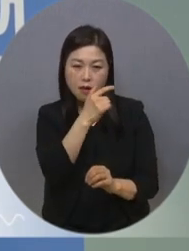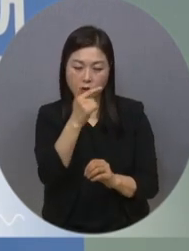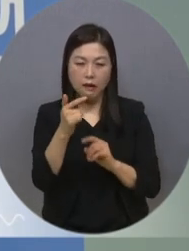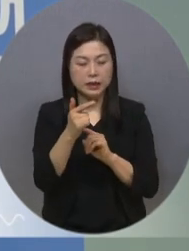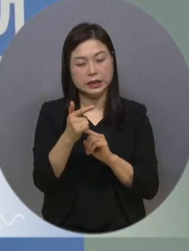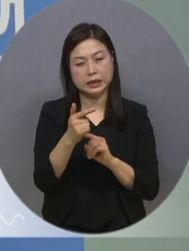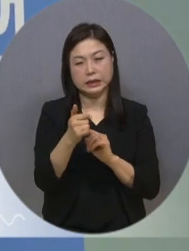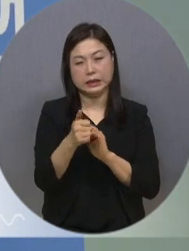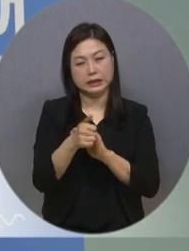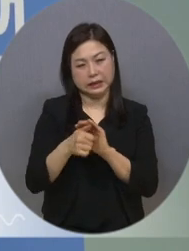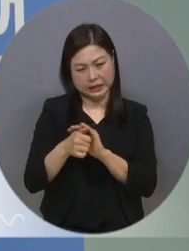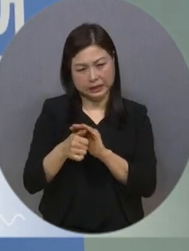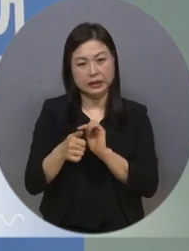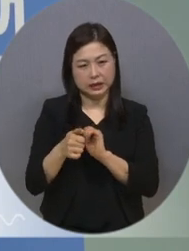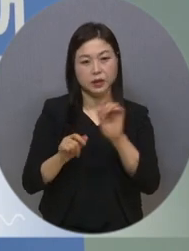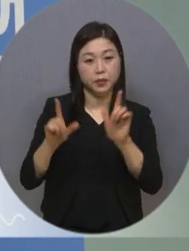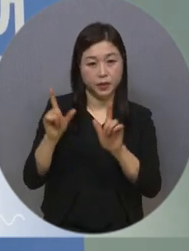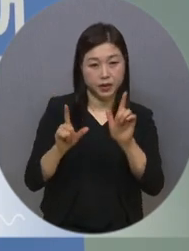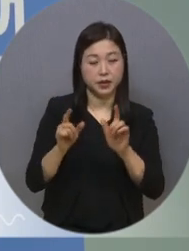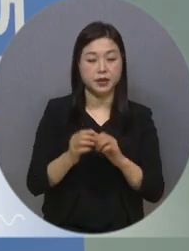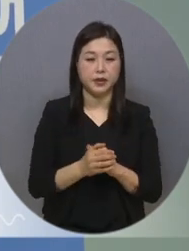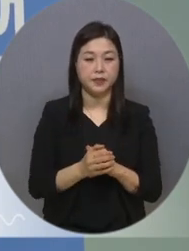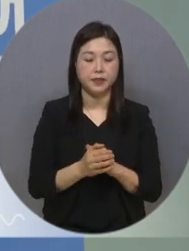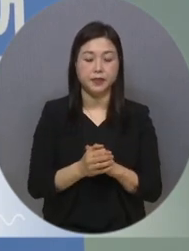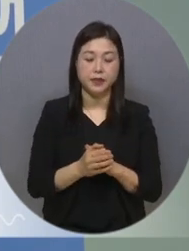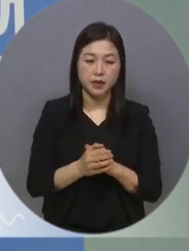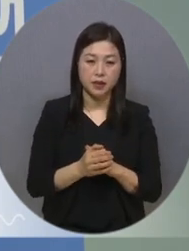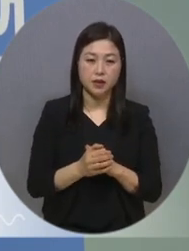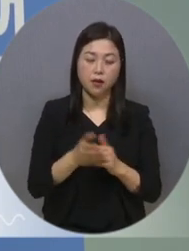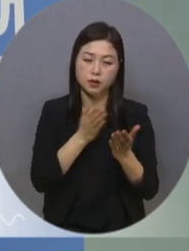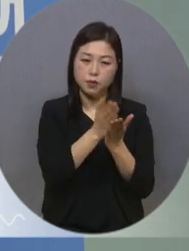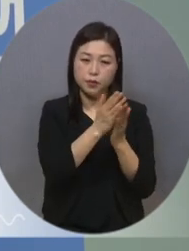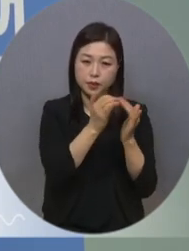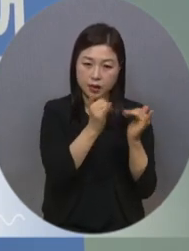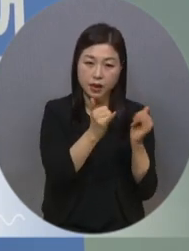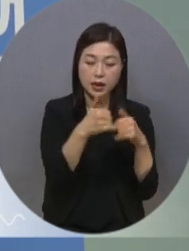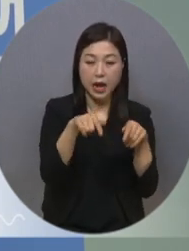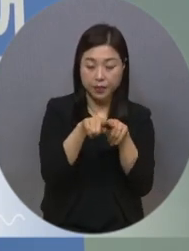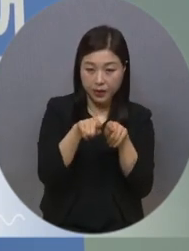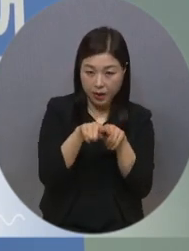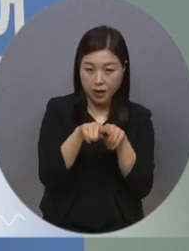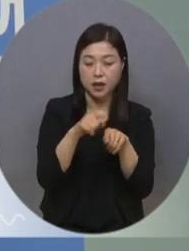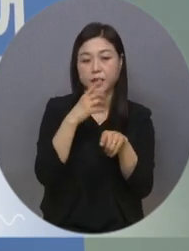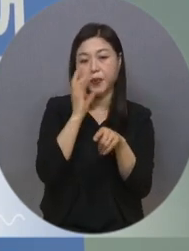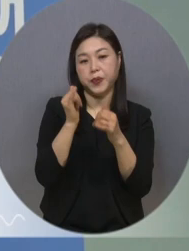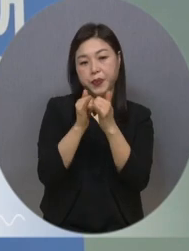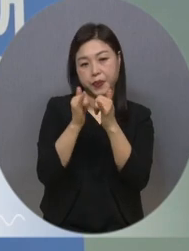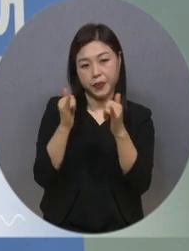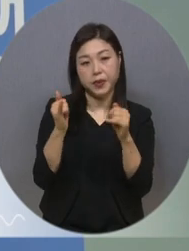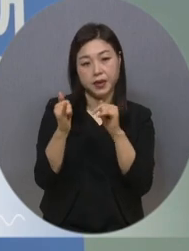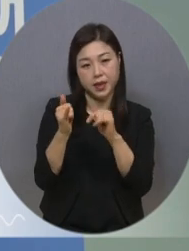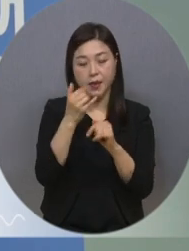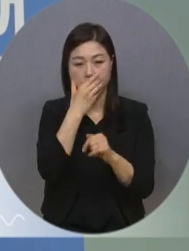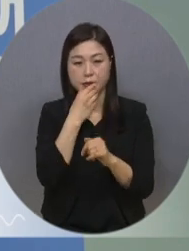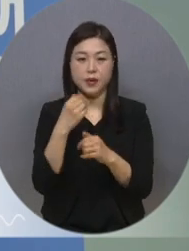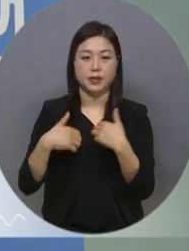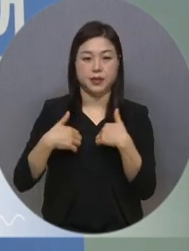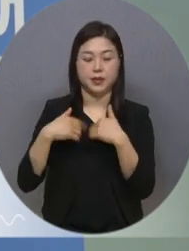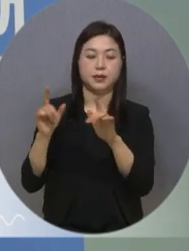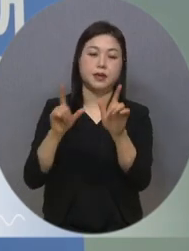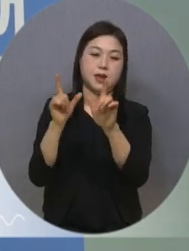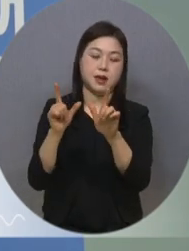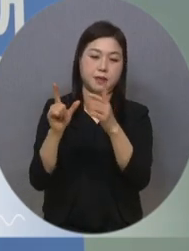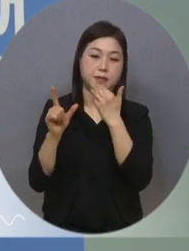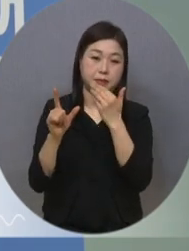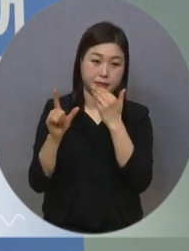많이 없어 하시더라고요. 그래서 저희가 그런 부분들 전문가들이 좀 함께 힘을 모아서 어르신들이 행복하고 즐거운